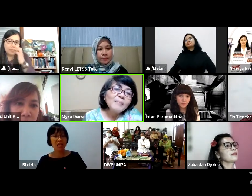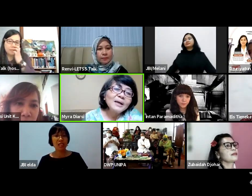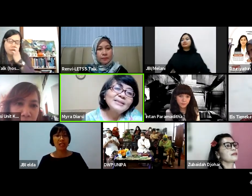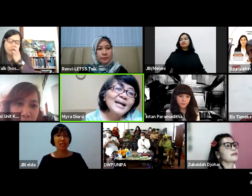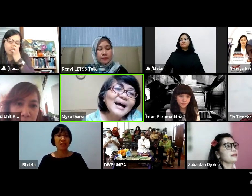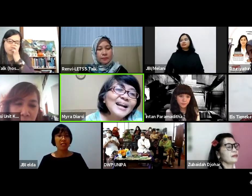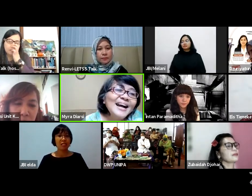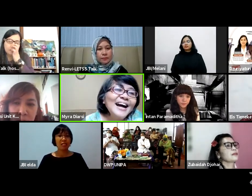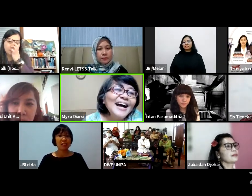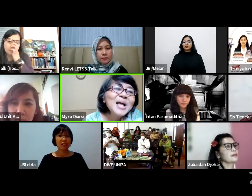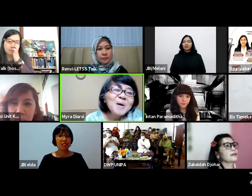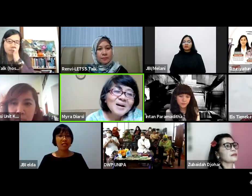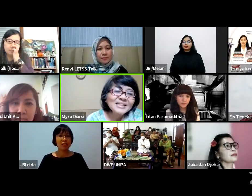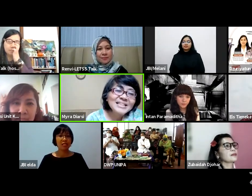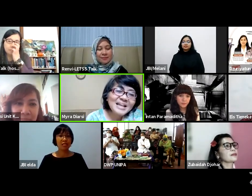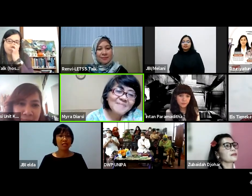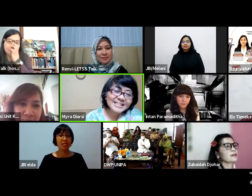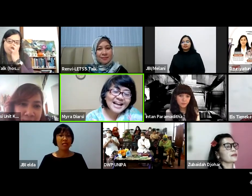Itu